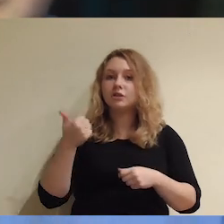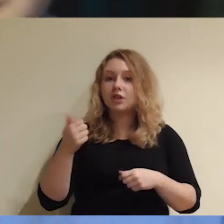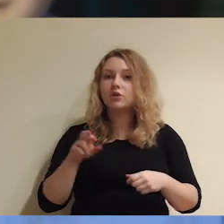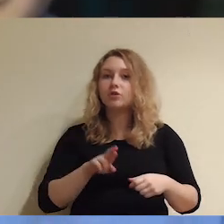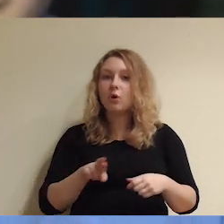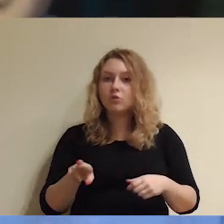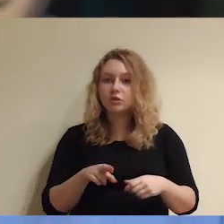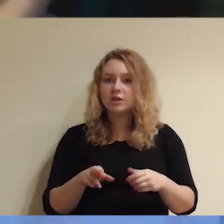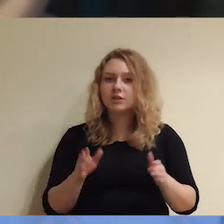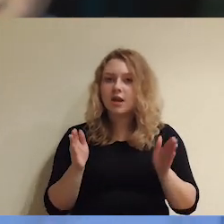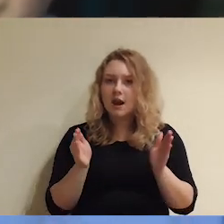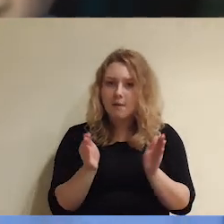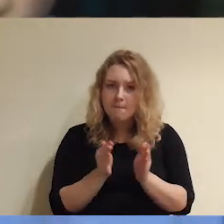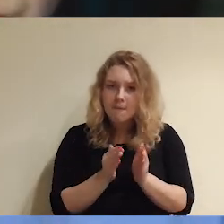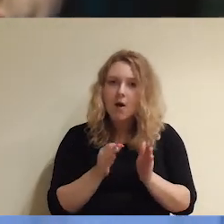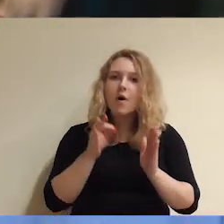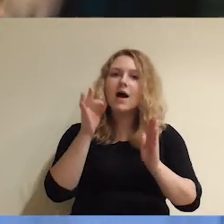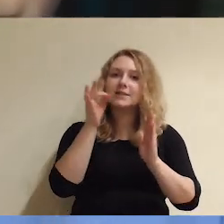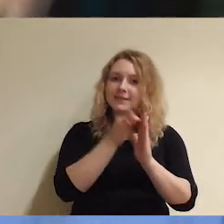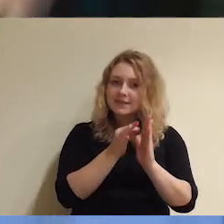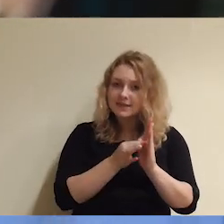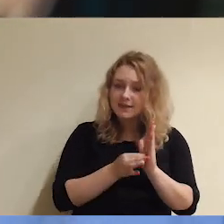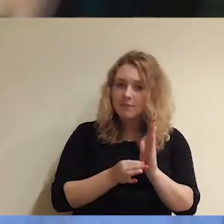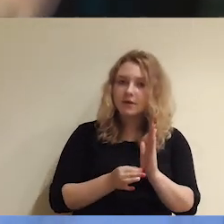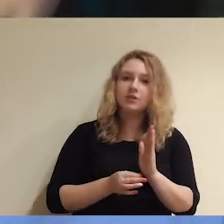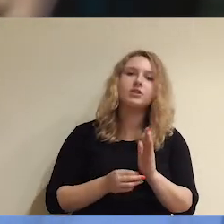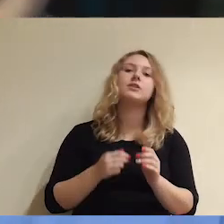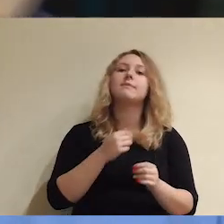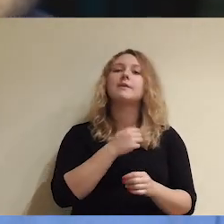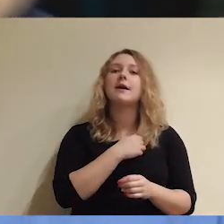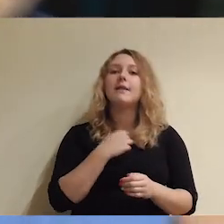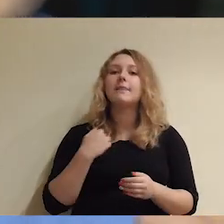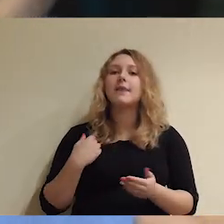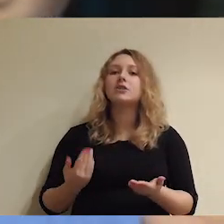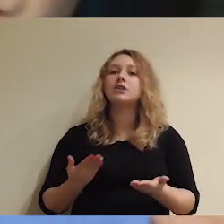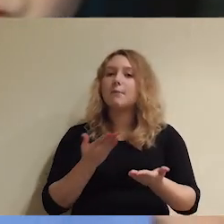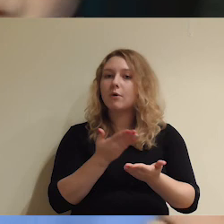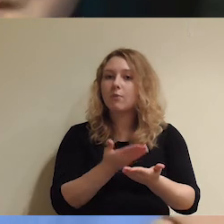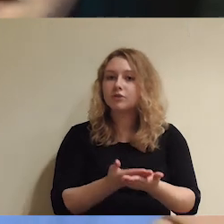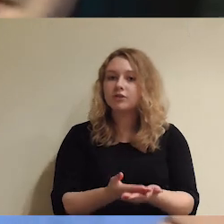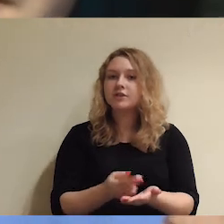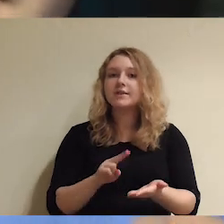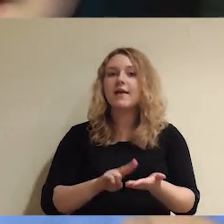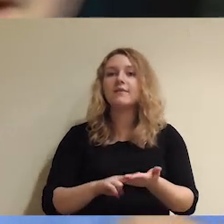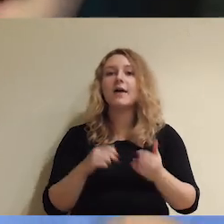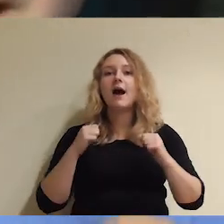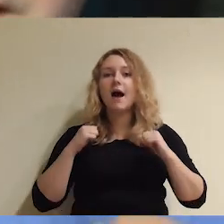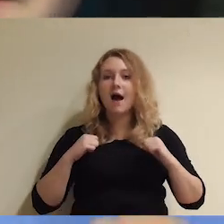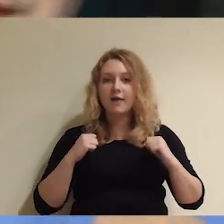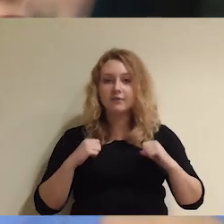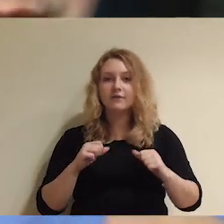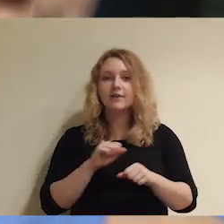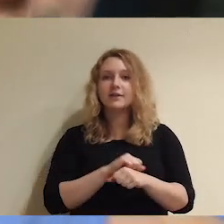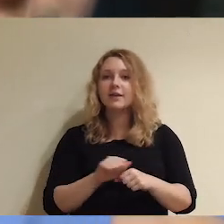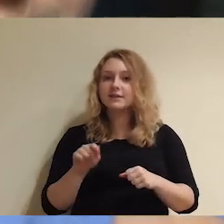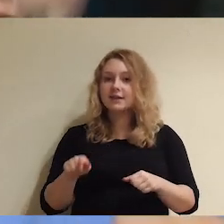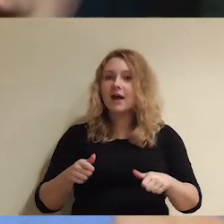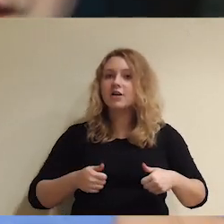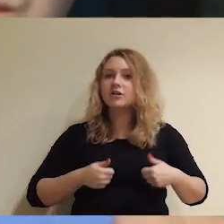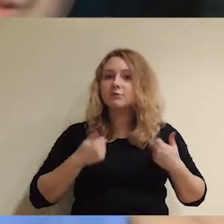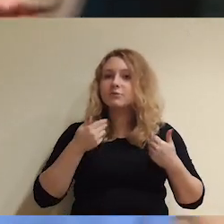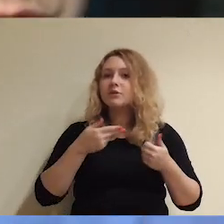ale systematycznie, bo to jest najbardziej kształtujące coś, jak robię coś systematycznie. Więc nasza propozycja na Adwent jest